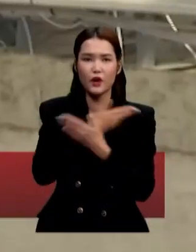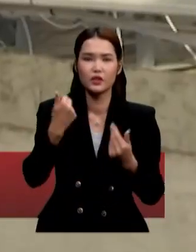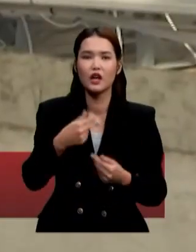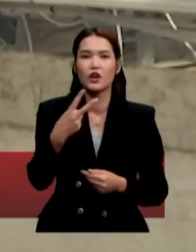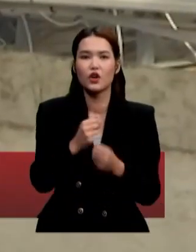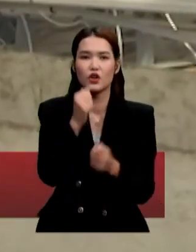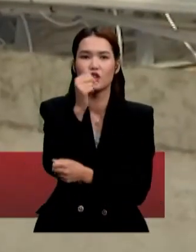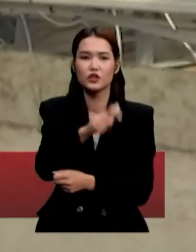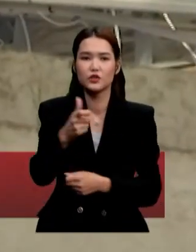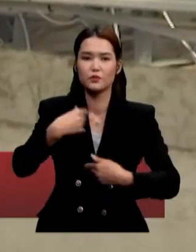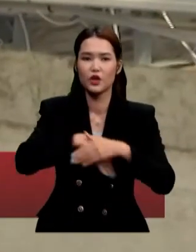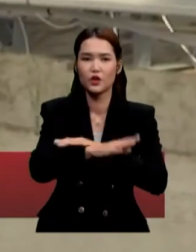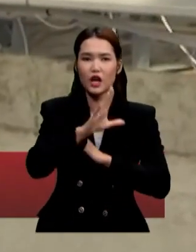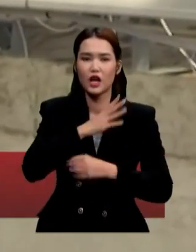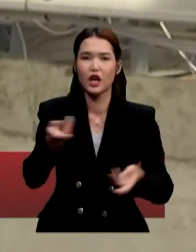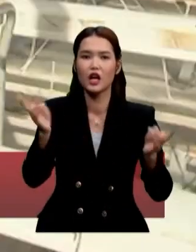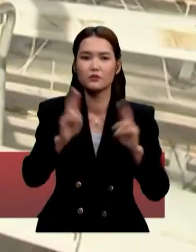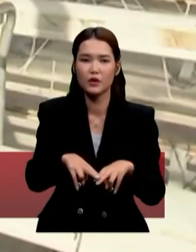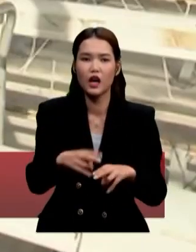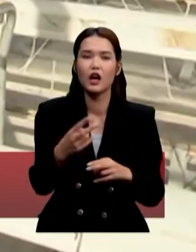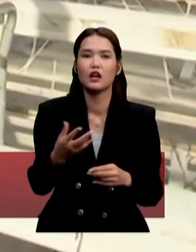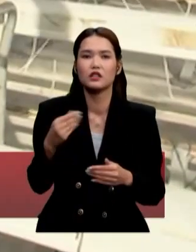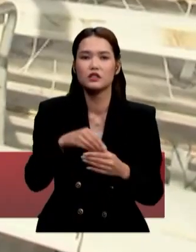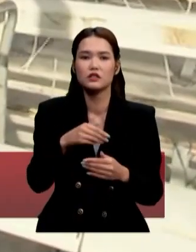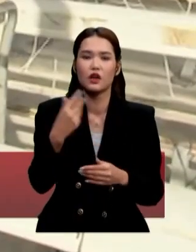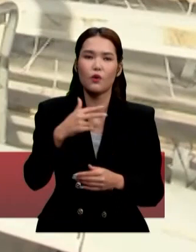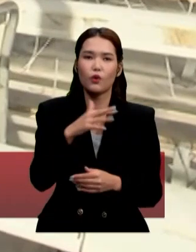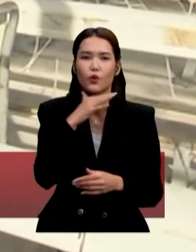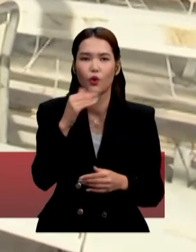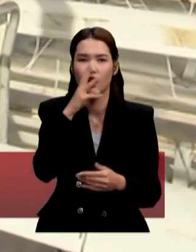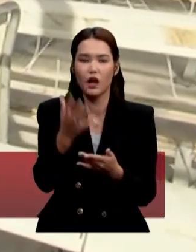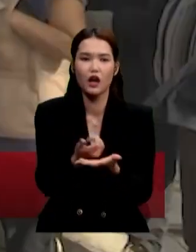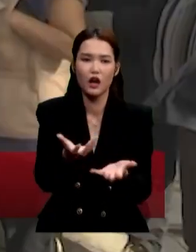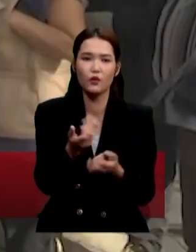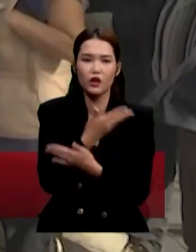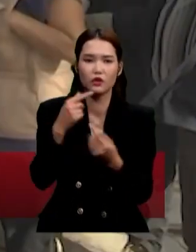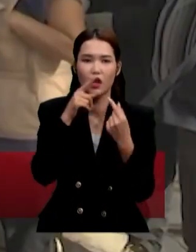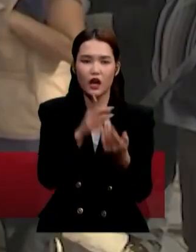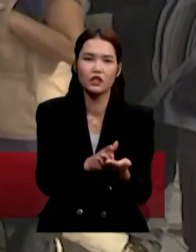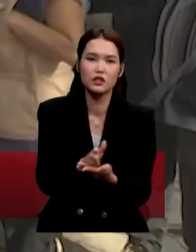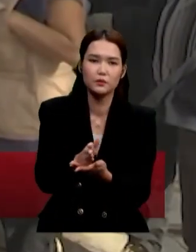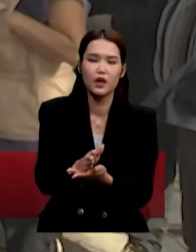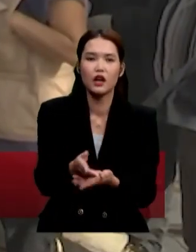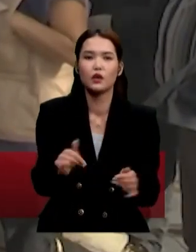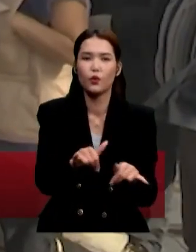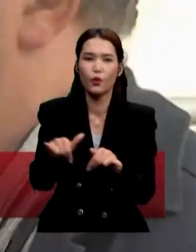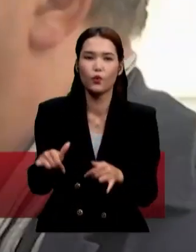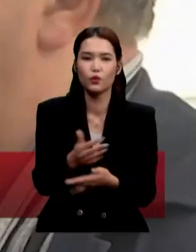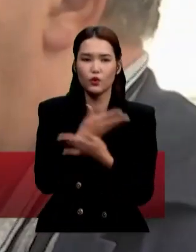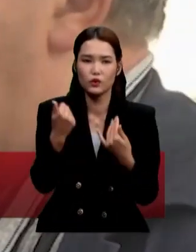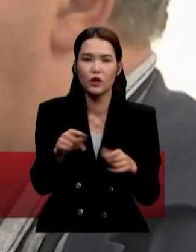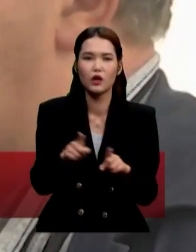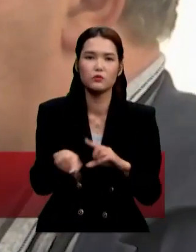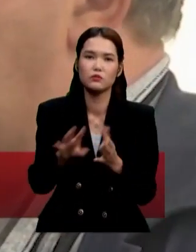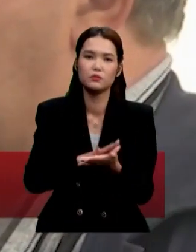жуық жұмысшы кетіп қалды. Қалғандары маңдай тер нәпақасынан үміт үзбей әлі жүр. Қақпаған есік аттамаған табалдырық қалмаған. Әзірше еш